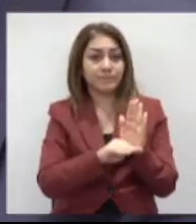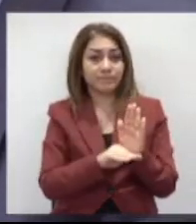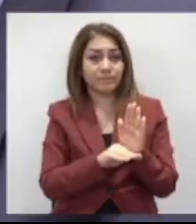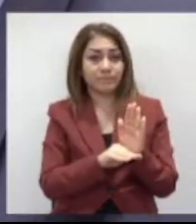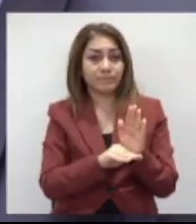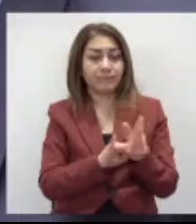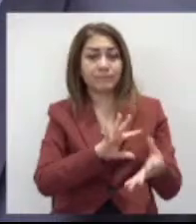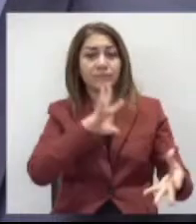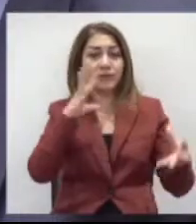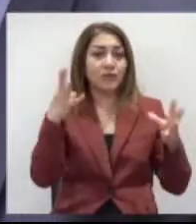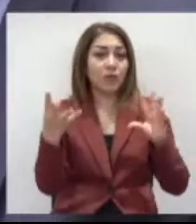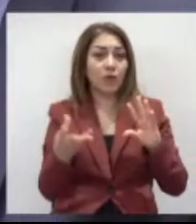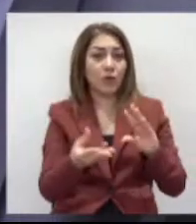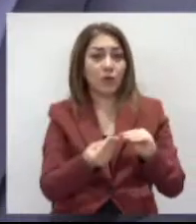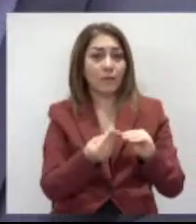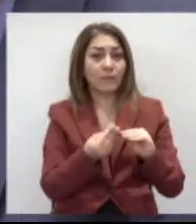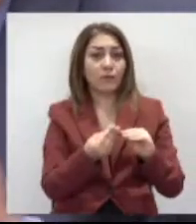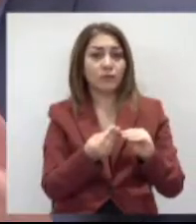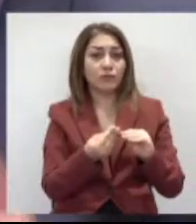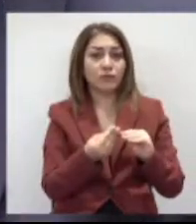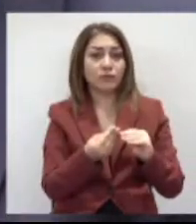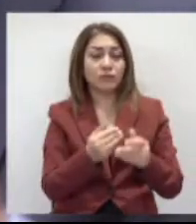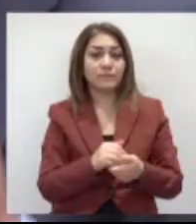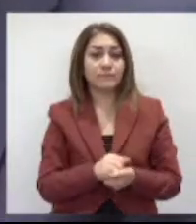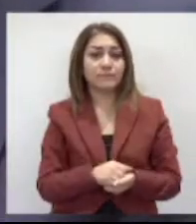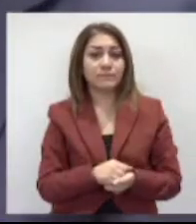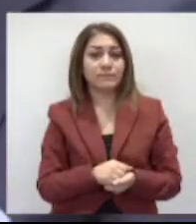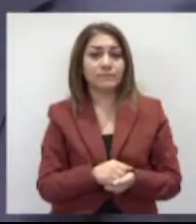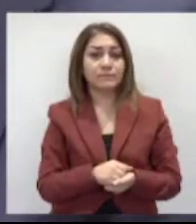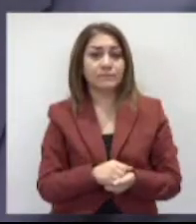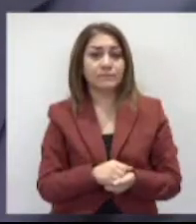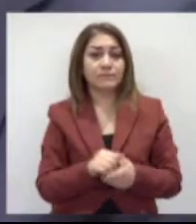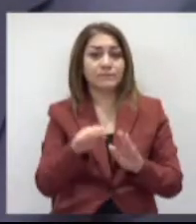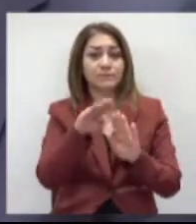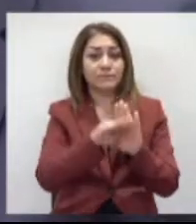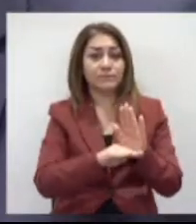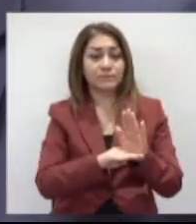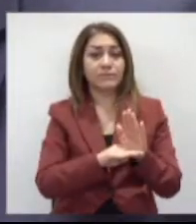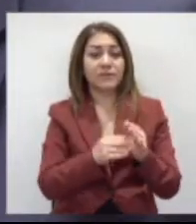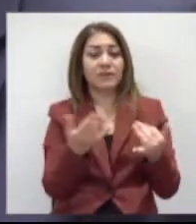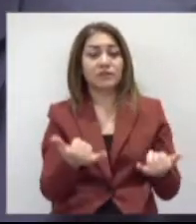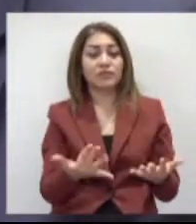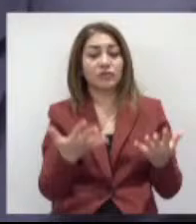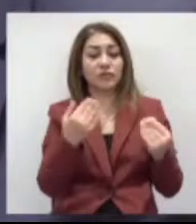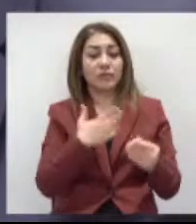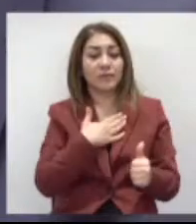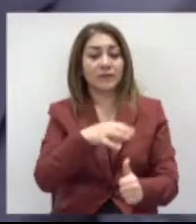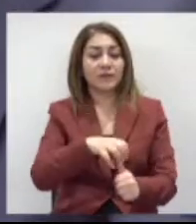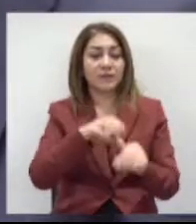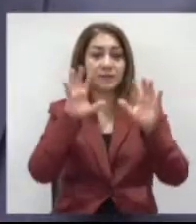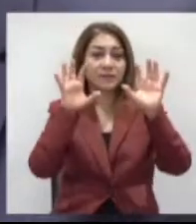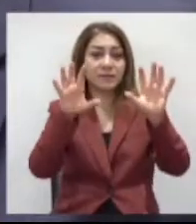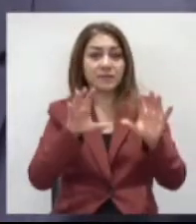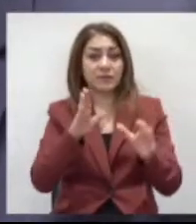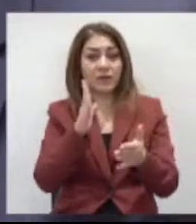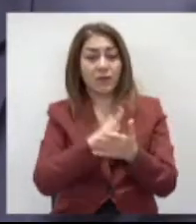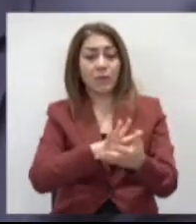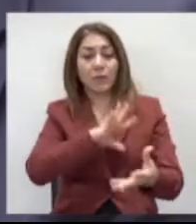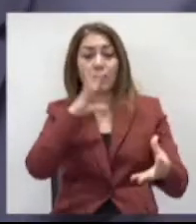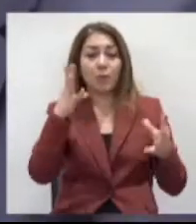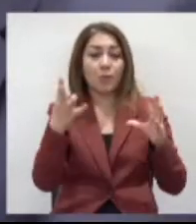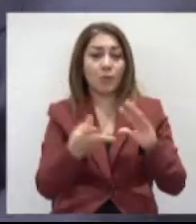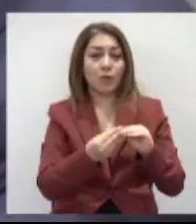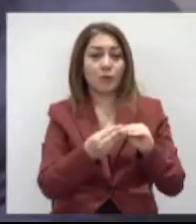փաստորեն ամբողջությամբ է փակում դե գոնե այն տեսքով, որ այսօրվա մեր սահմանադրության մեջ ունենք,